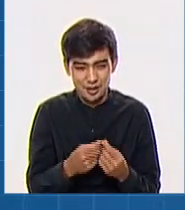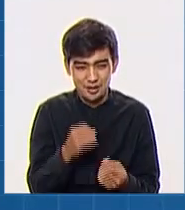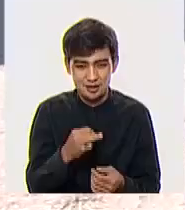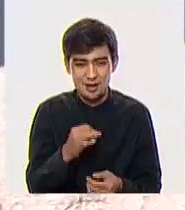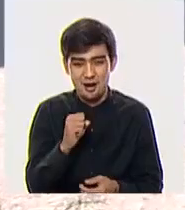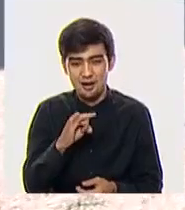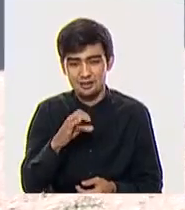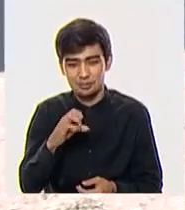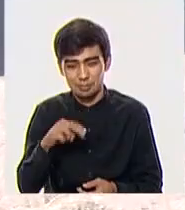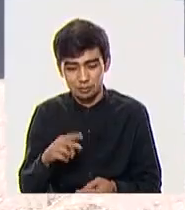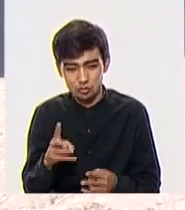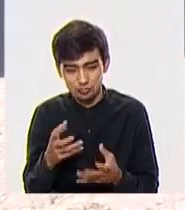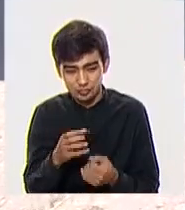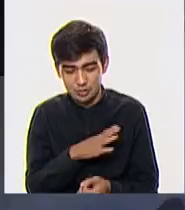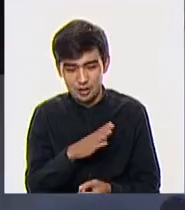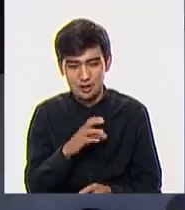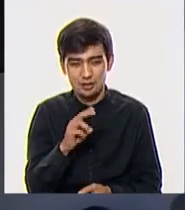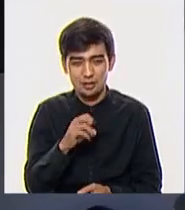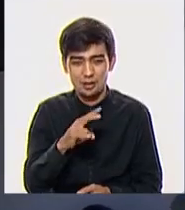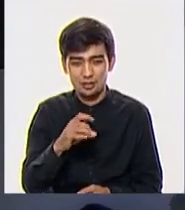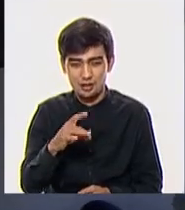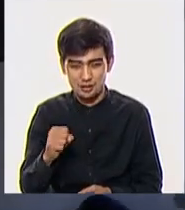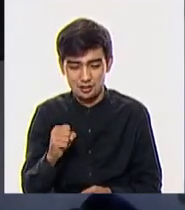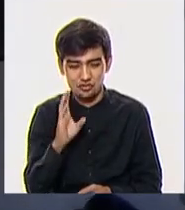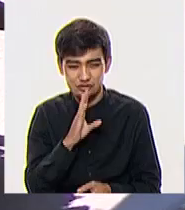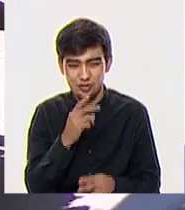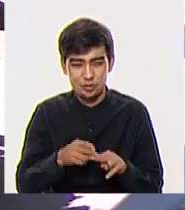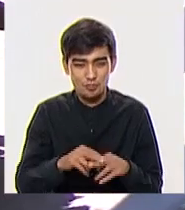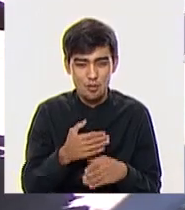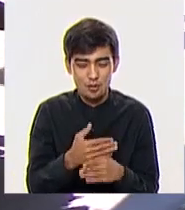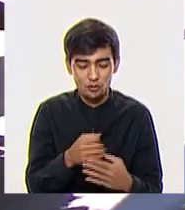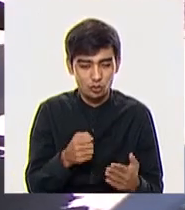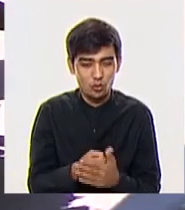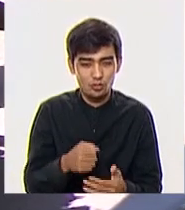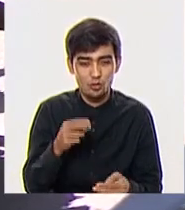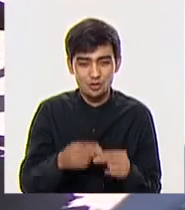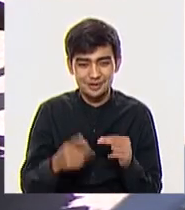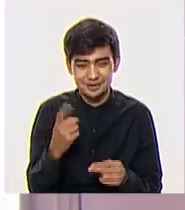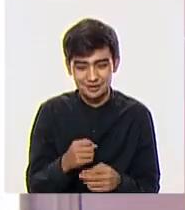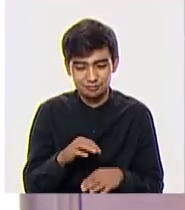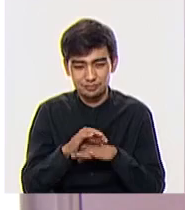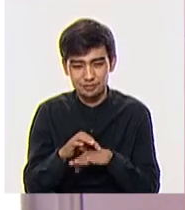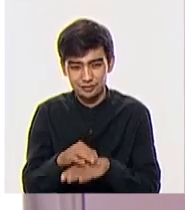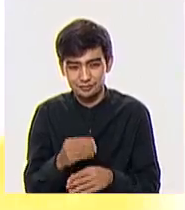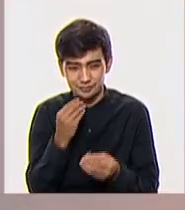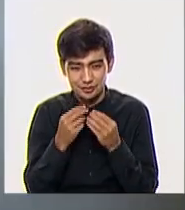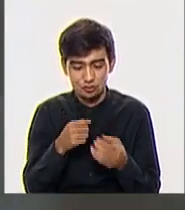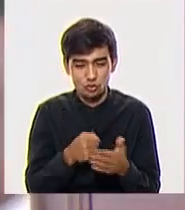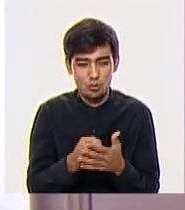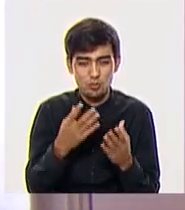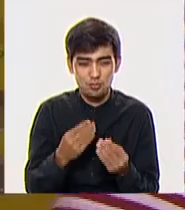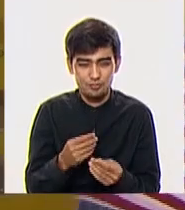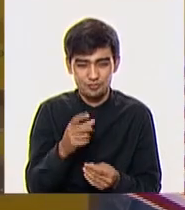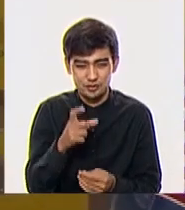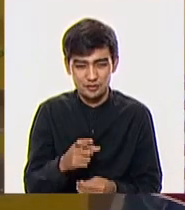АСП. Волонтер из Алматы Данара Карсакпаева рассказывает, что до конца недели доставят продуктовые корзины до